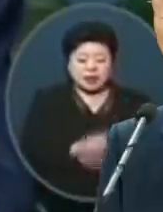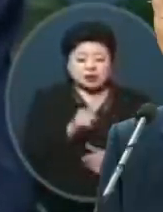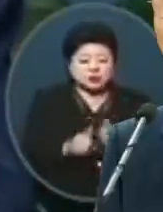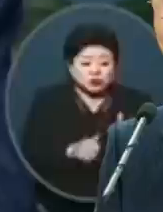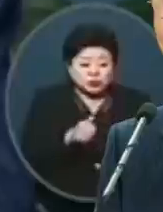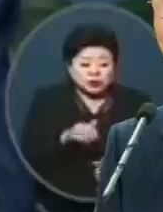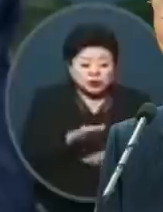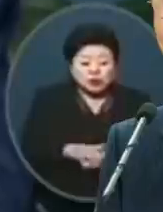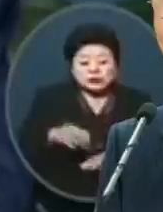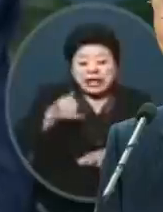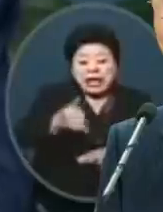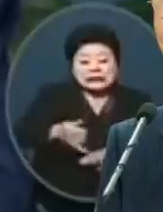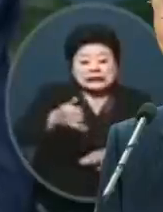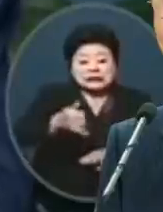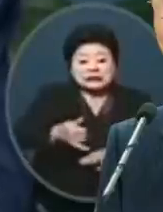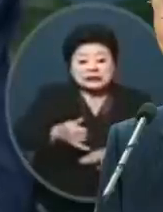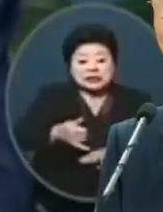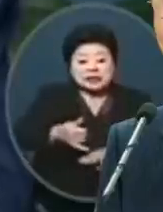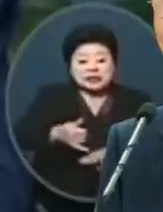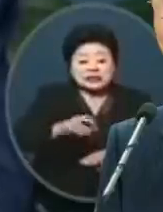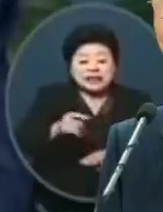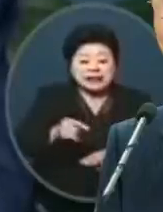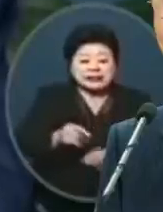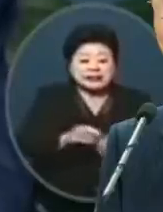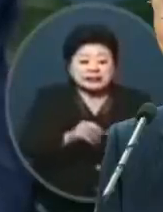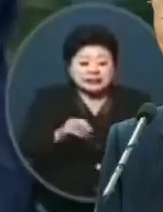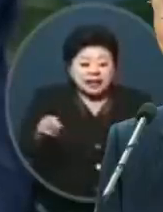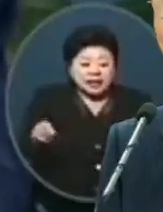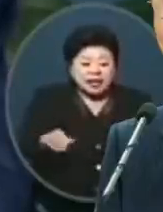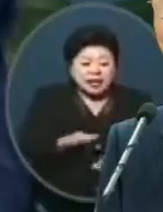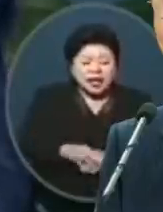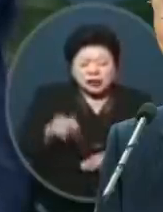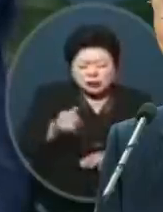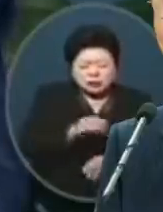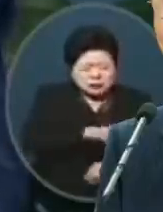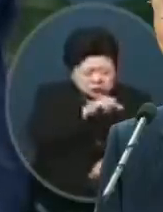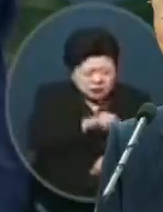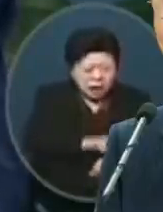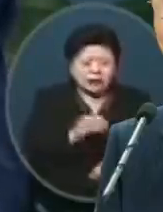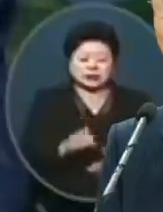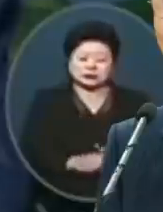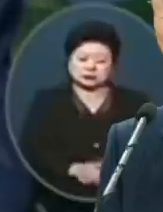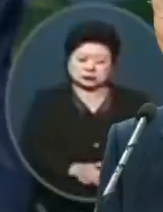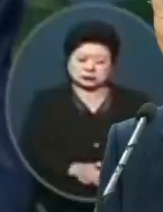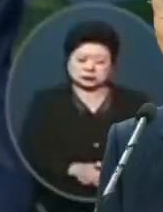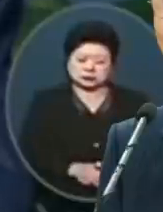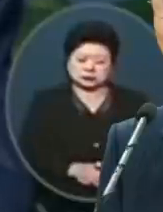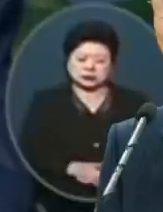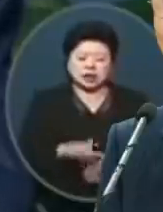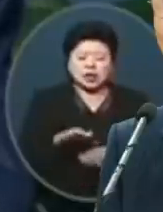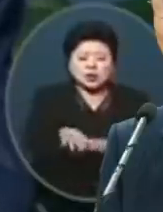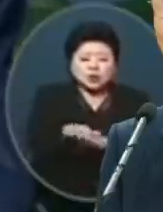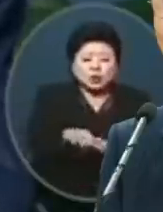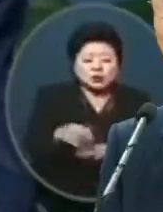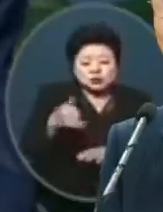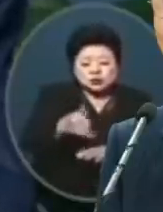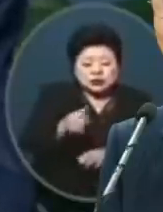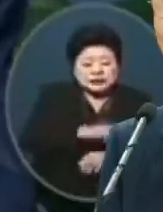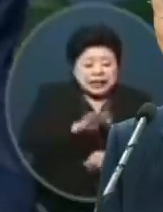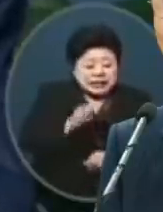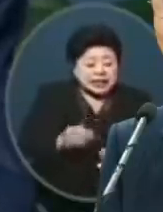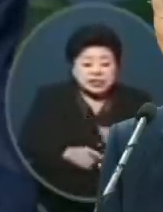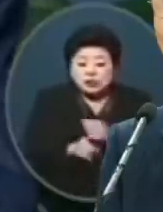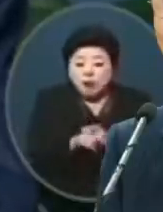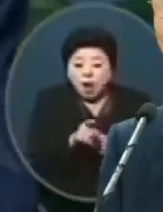농사를 지었는데 시나할 땅에 농사 잘 됐어요. 여러분, 농사 왜 잘 됐느냐